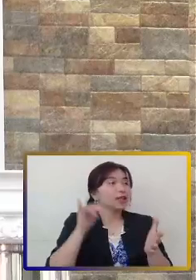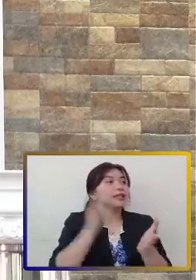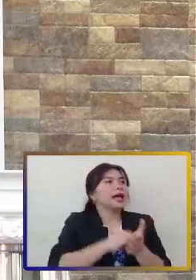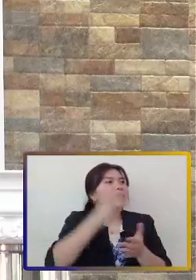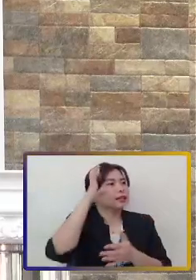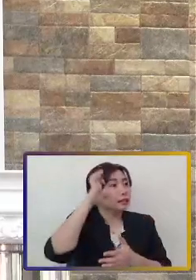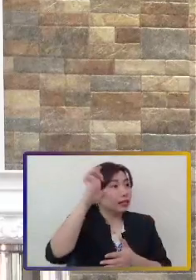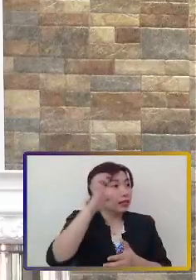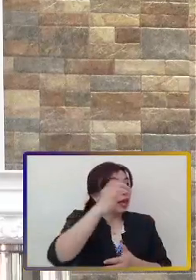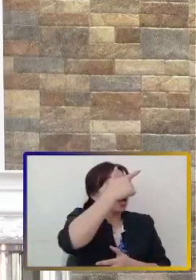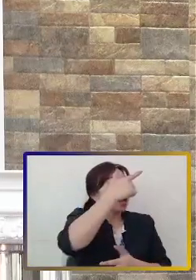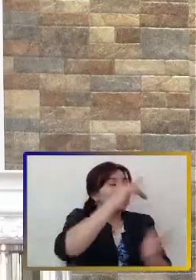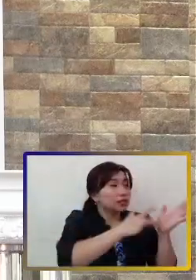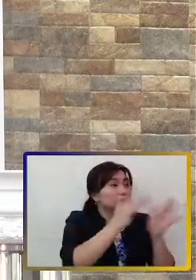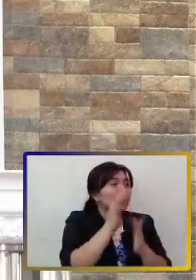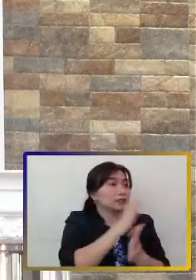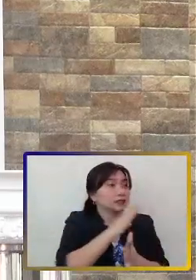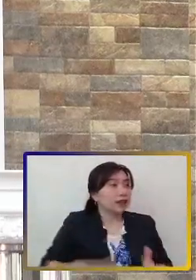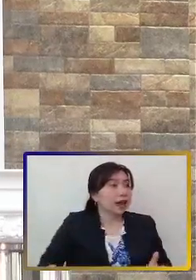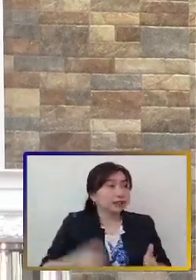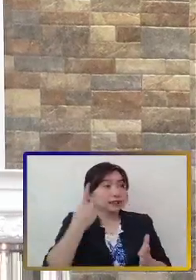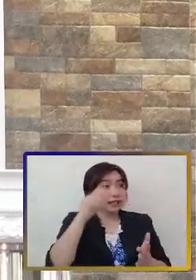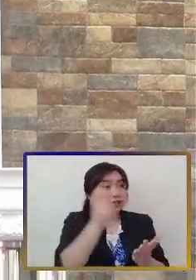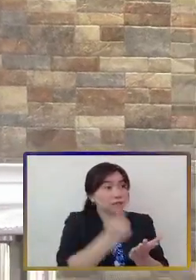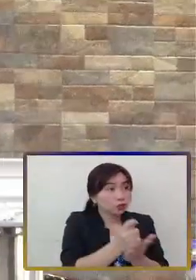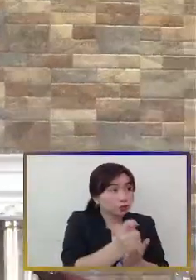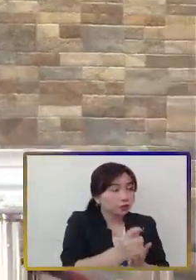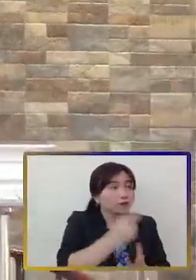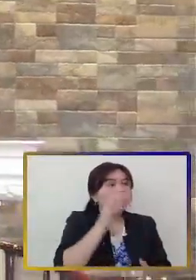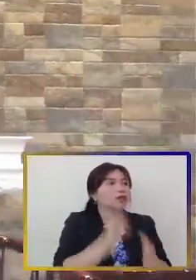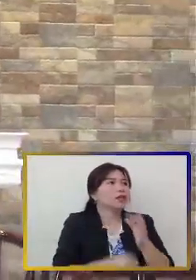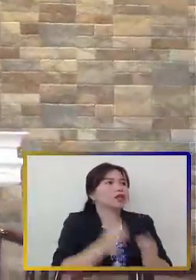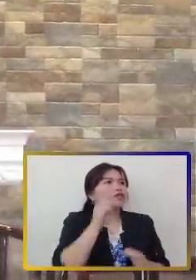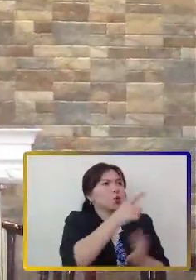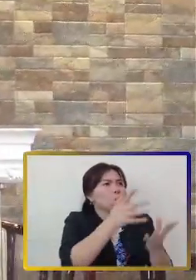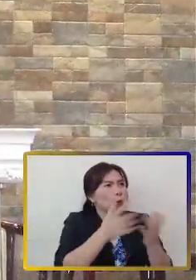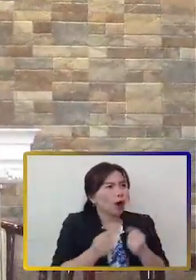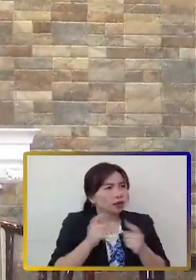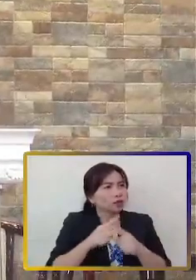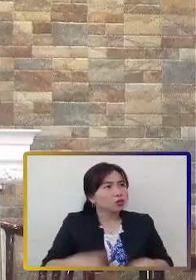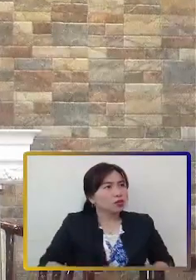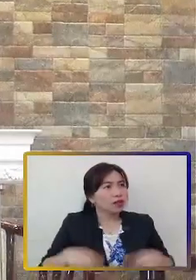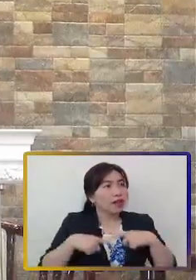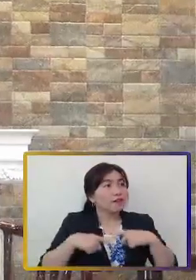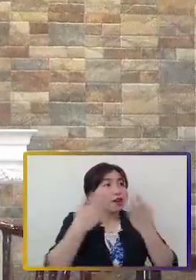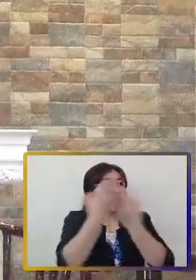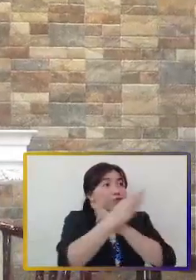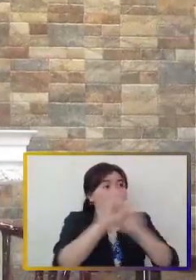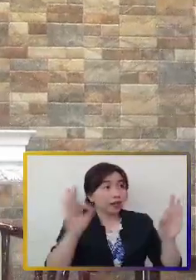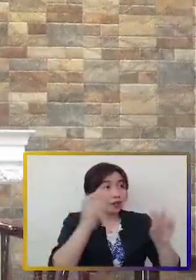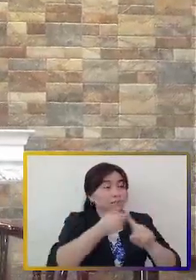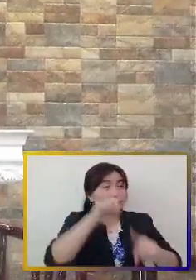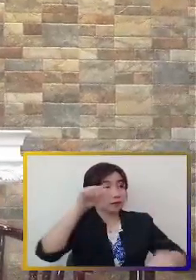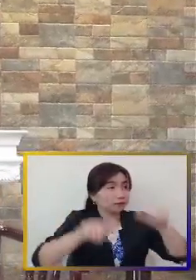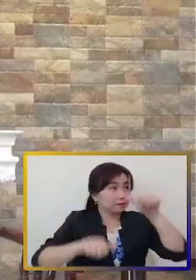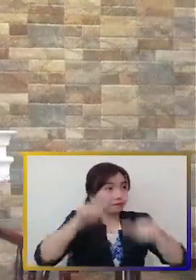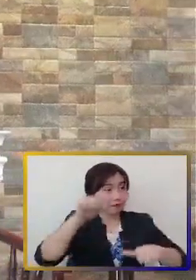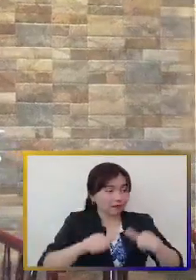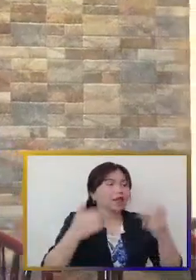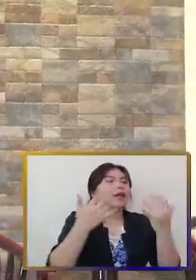is the truth Amen you want to live a life free from doubt